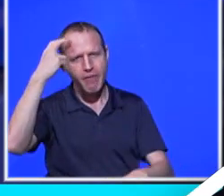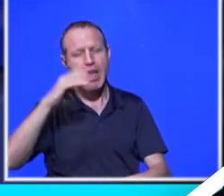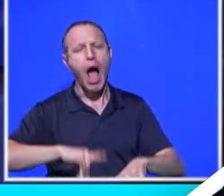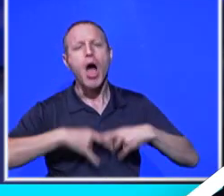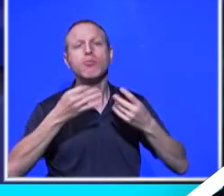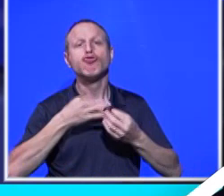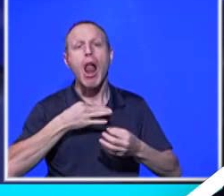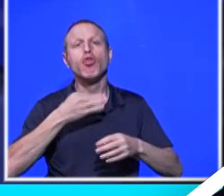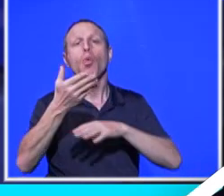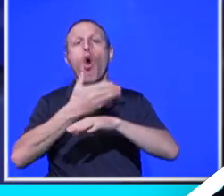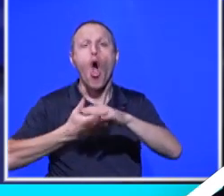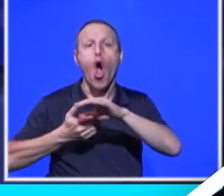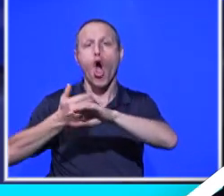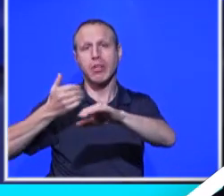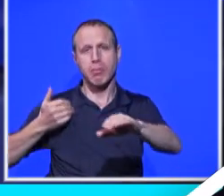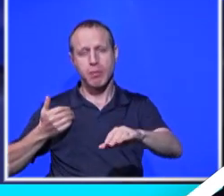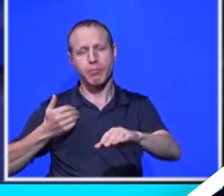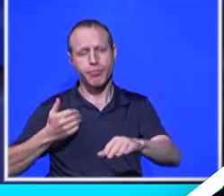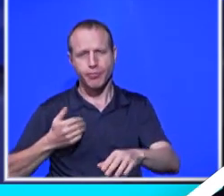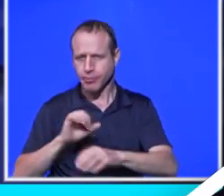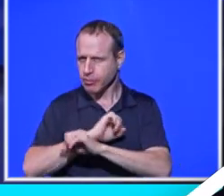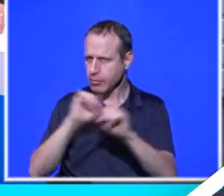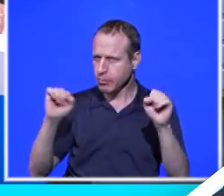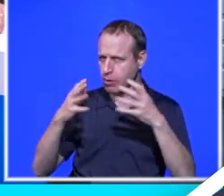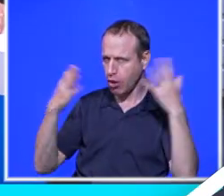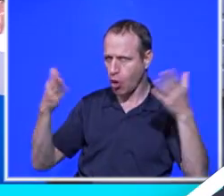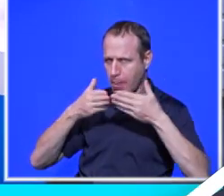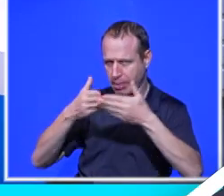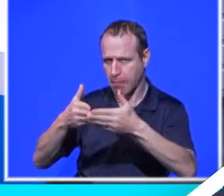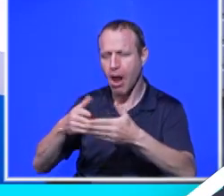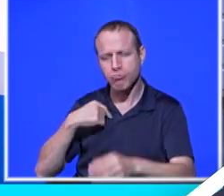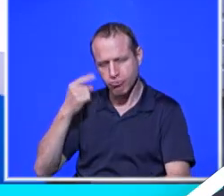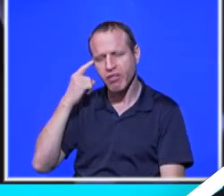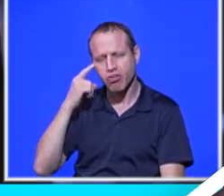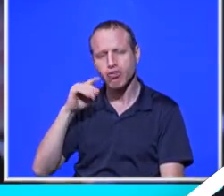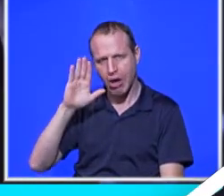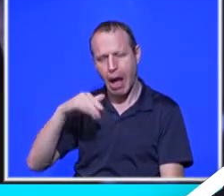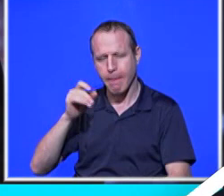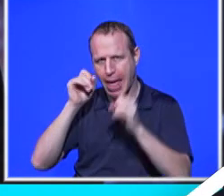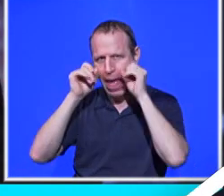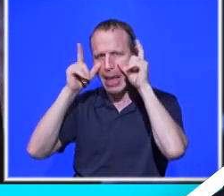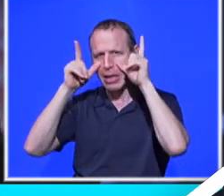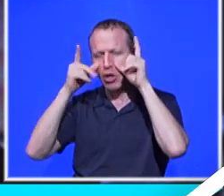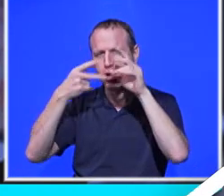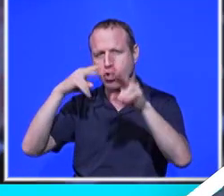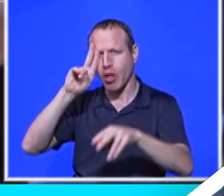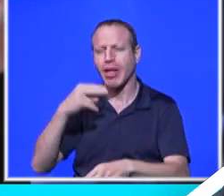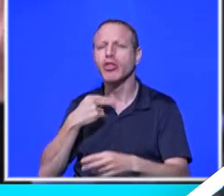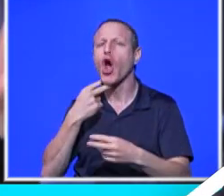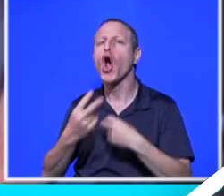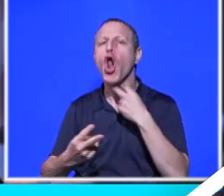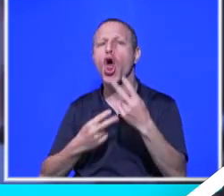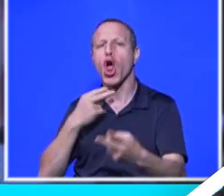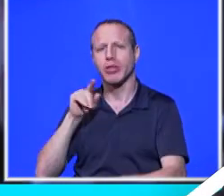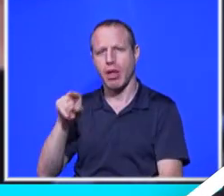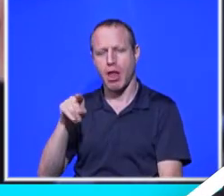קודמים לפני האנשים שמעוניינים עכשיו במלחמות. והפיצוץ הגדול שם בנמל, אני חושבת שגם העיר עוד יותר את הקולות האלה, ועוד